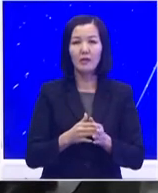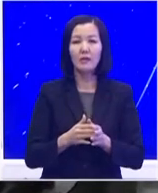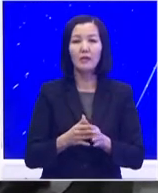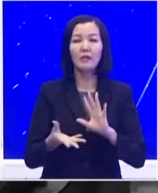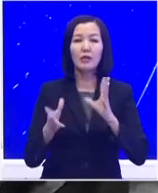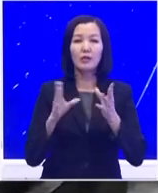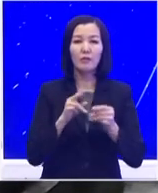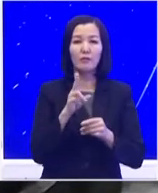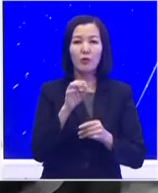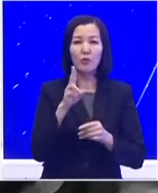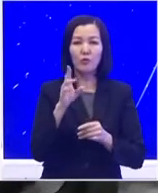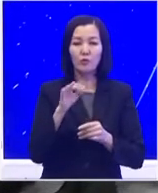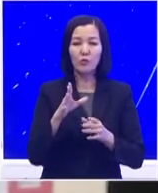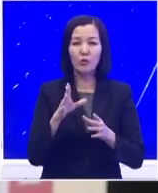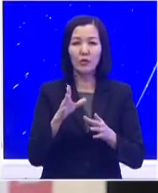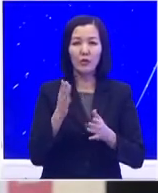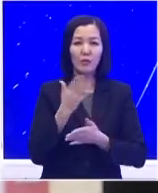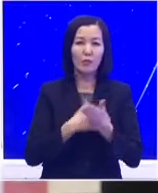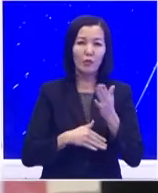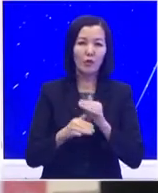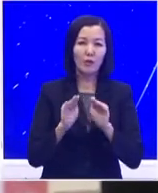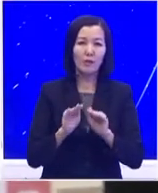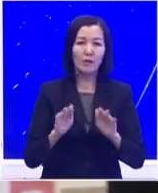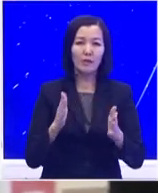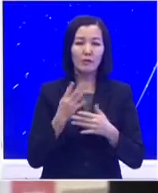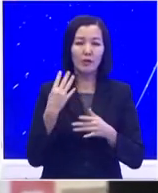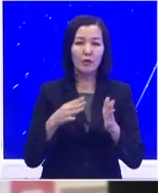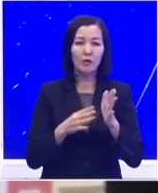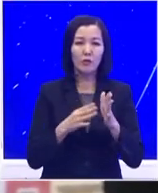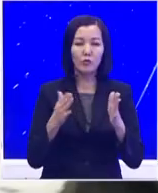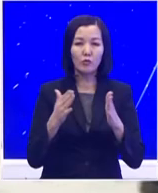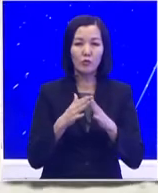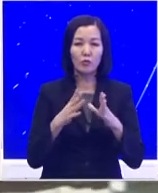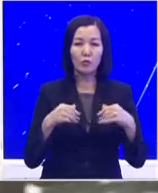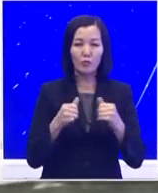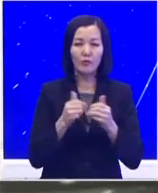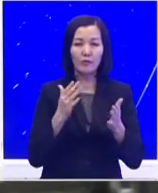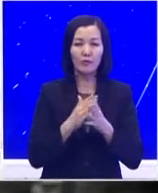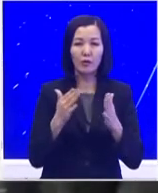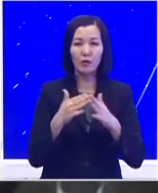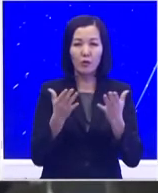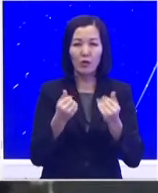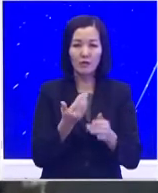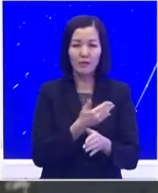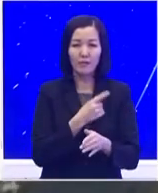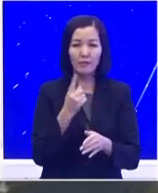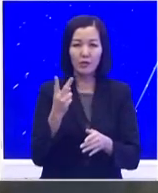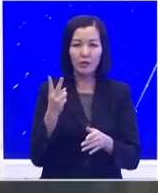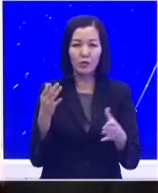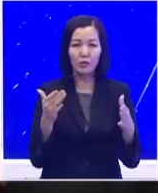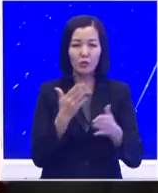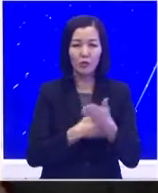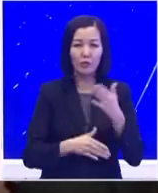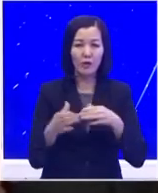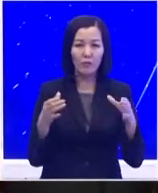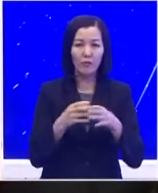Жалпы Көксу ауданында жанұясында мүгедек бала бағып отырған 49 отбасы үйгезегінде тұр. Баспаналы болсам дейтін бірінші екінші топтағы мүгедек